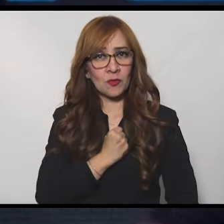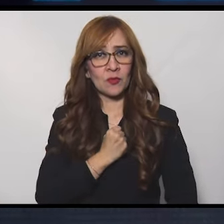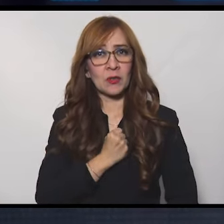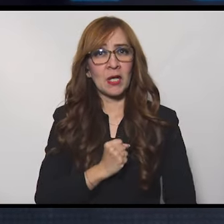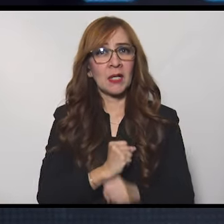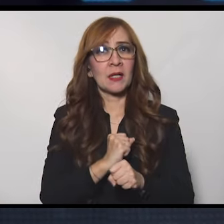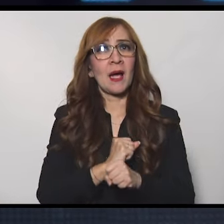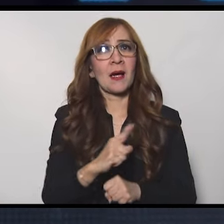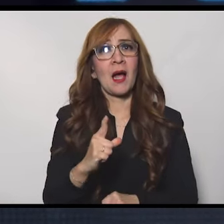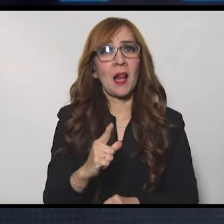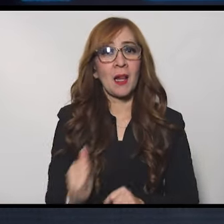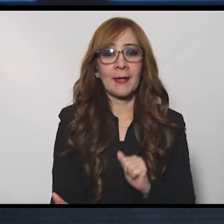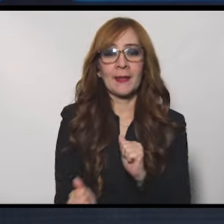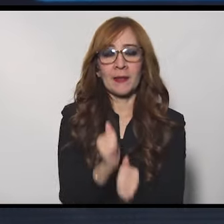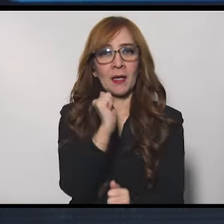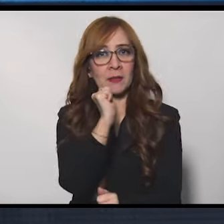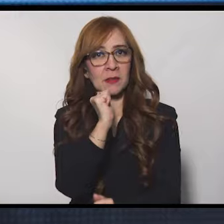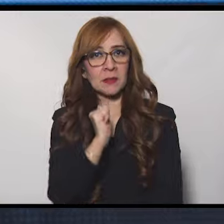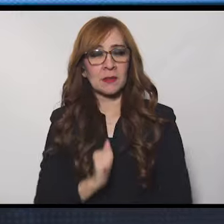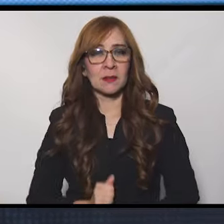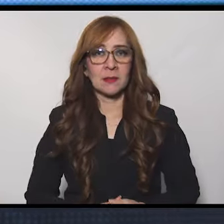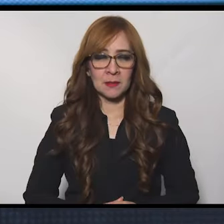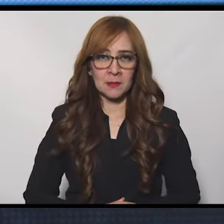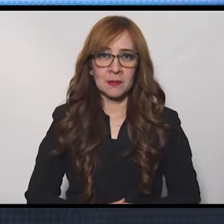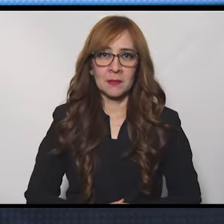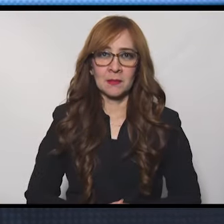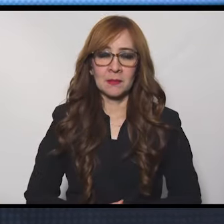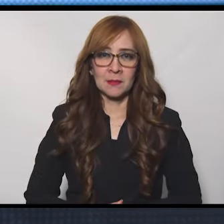gagal dalam sebuah tes.